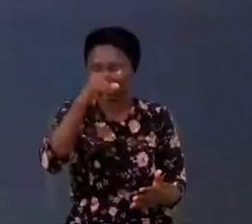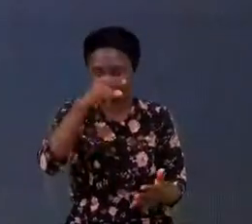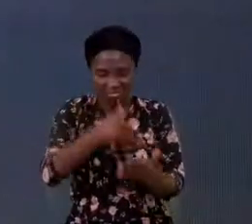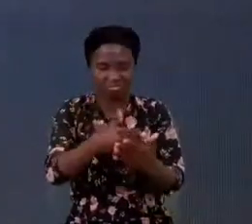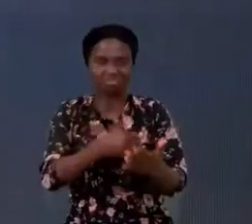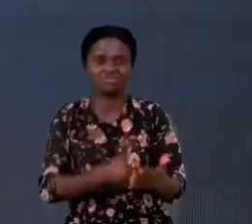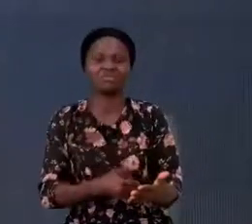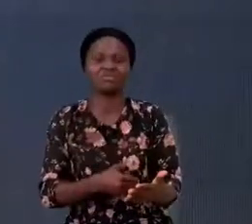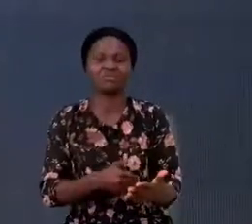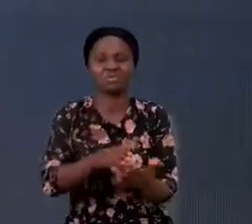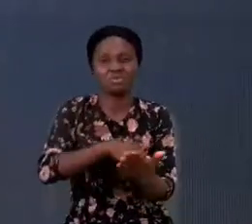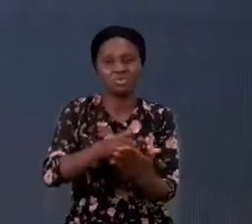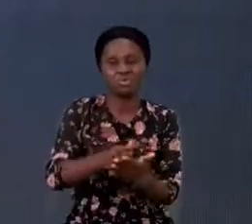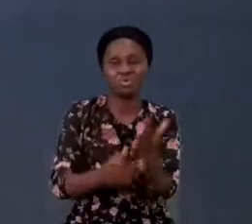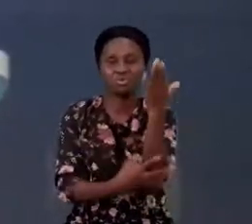Deuxième point maintenant.